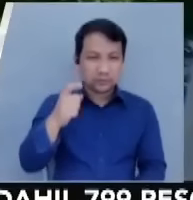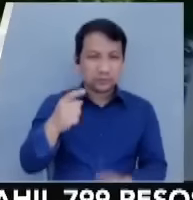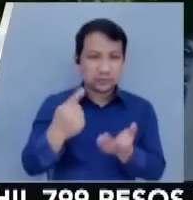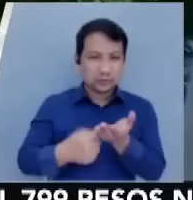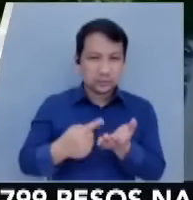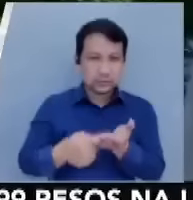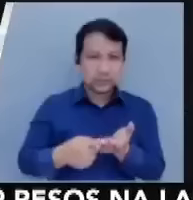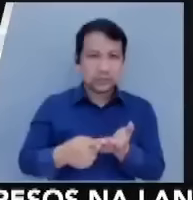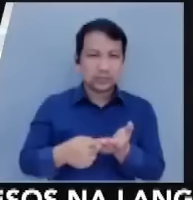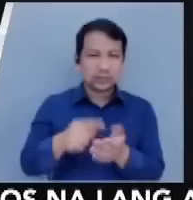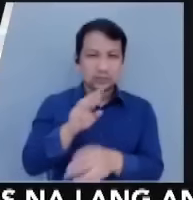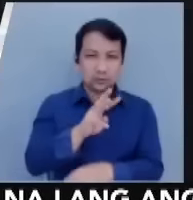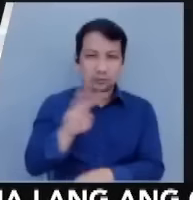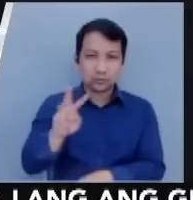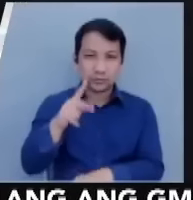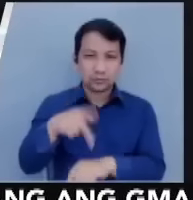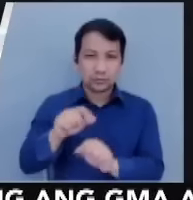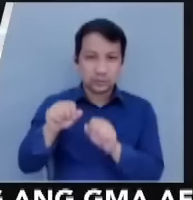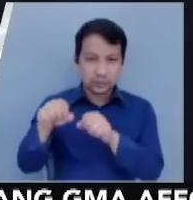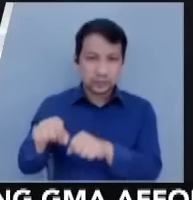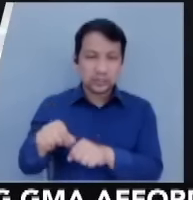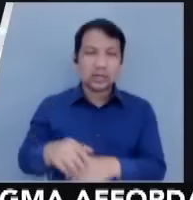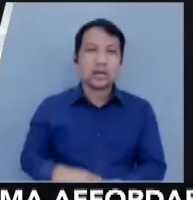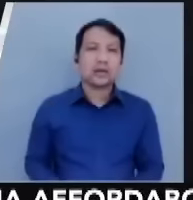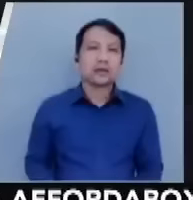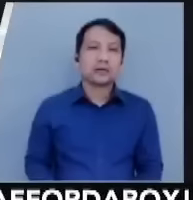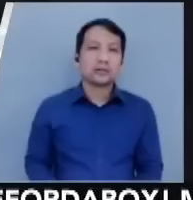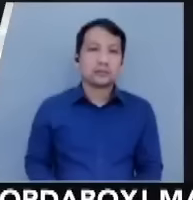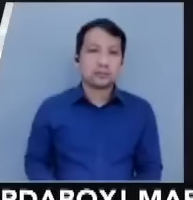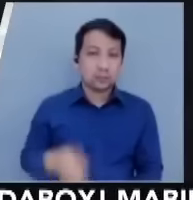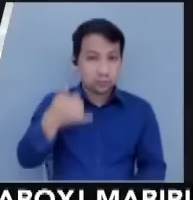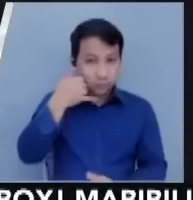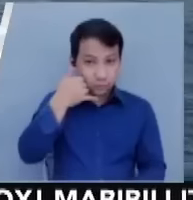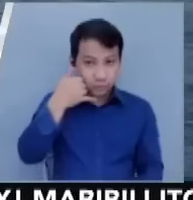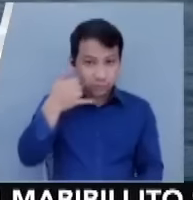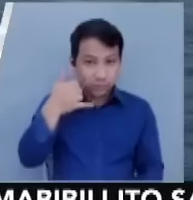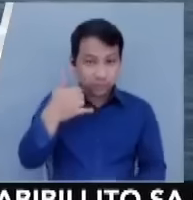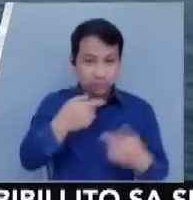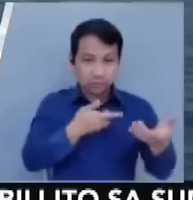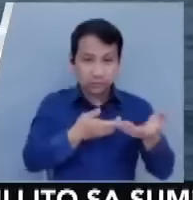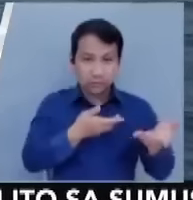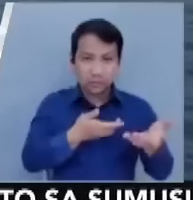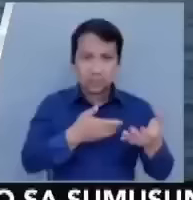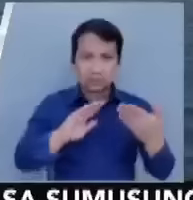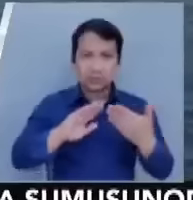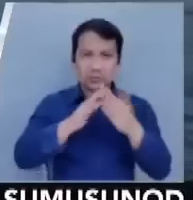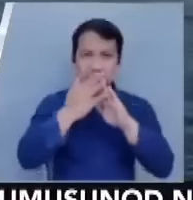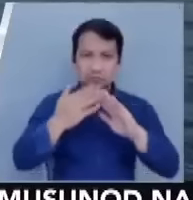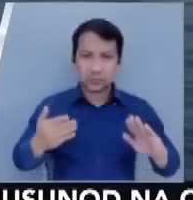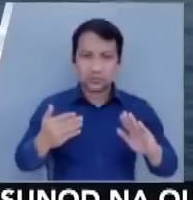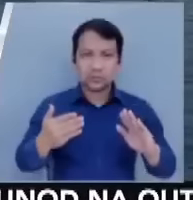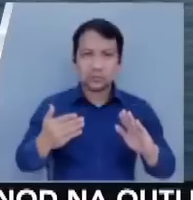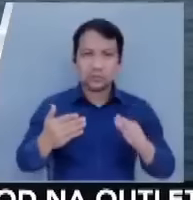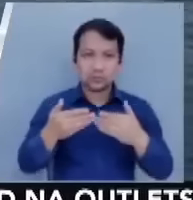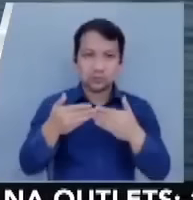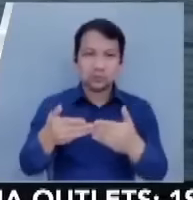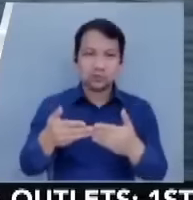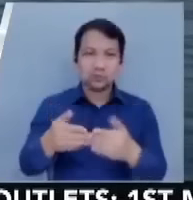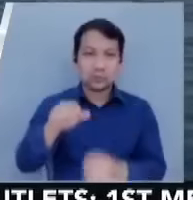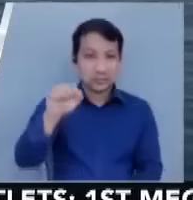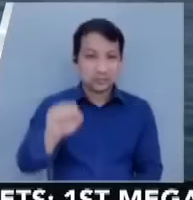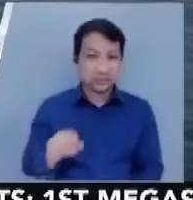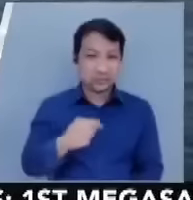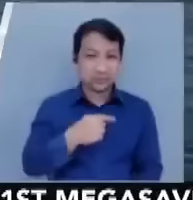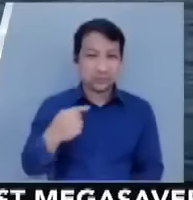sa telepono ay sinabi raw ni Biden kay Xi na panatilihin nito ang kapayapaan at kaayusan sa South China Sea at